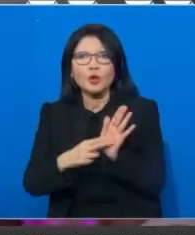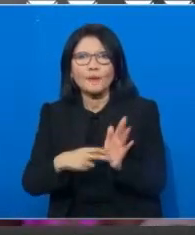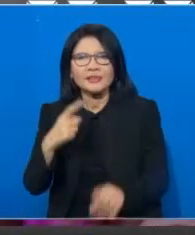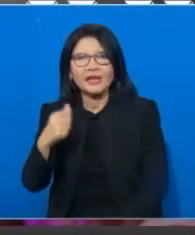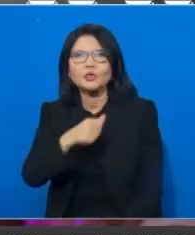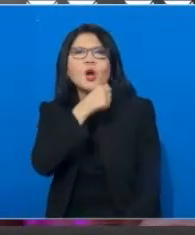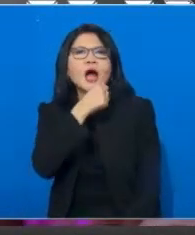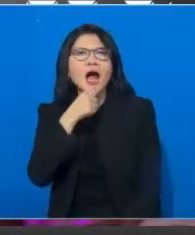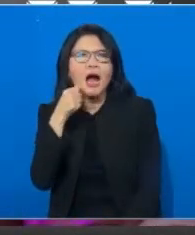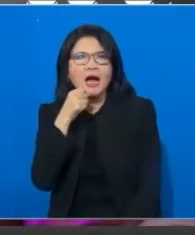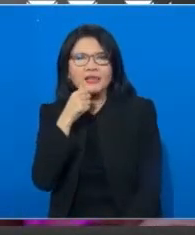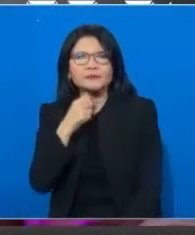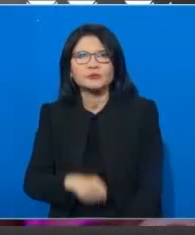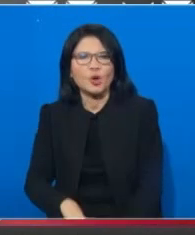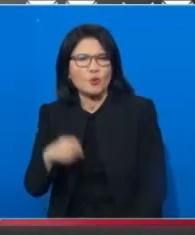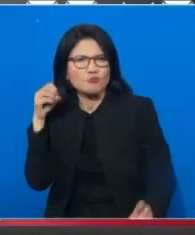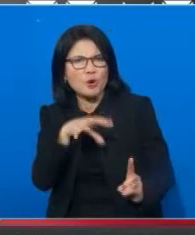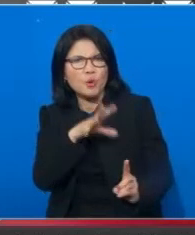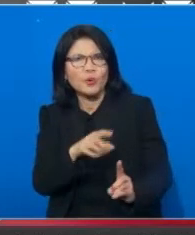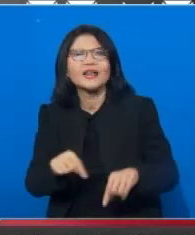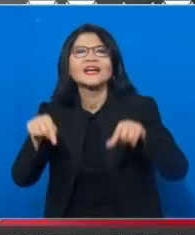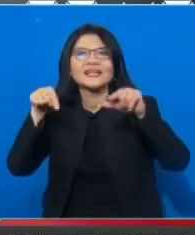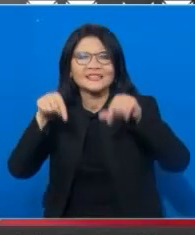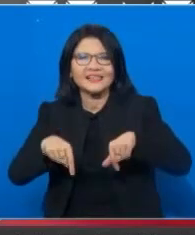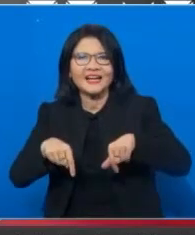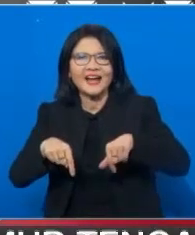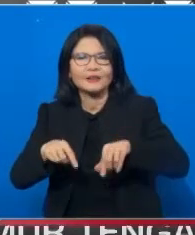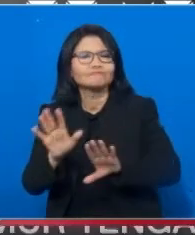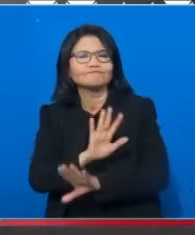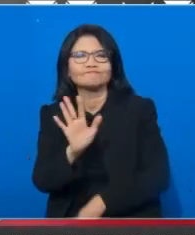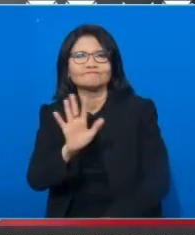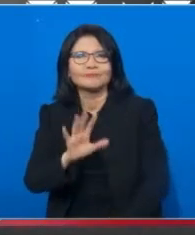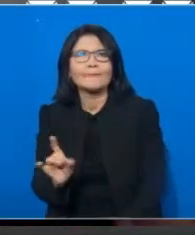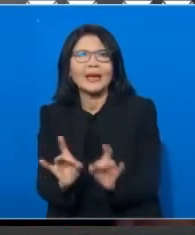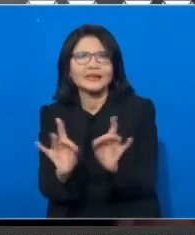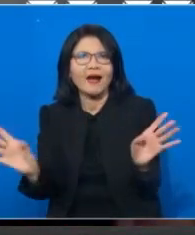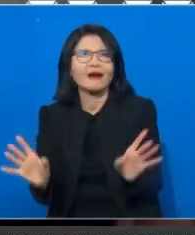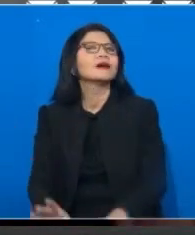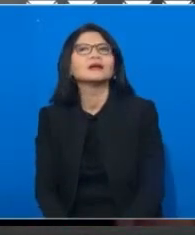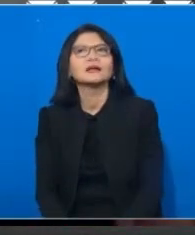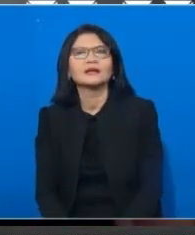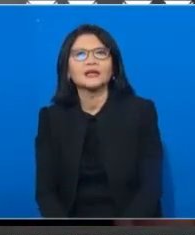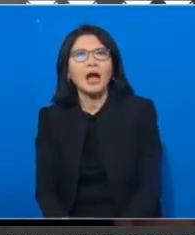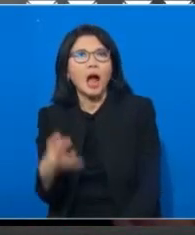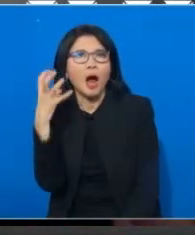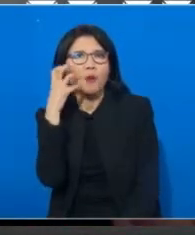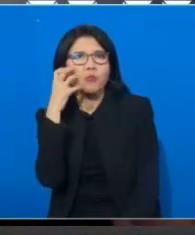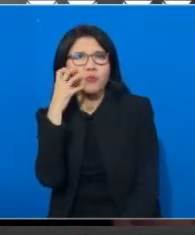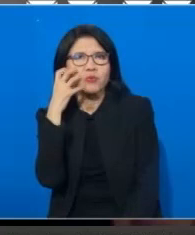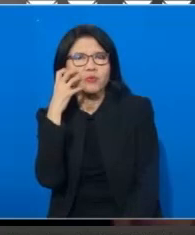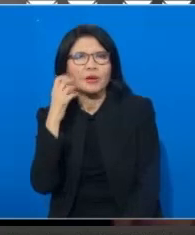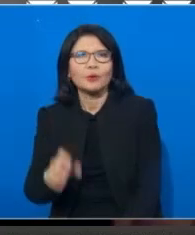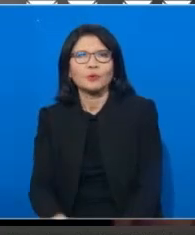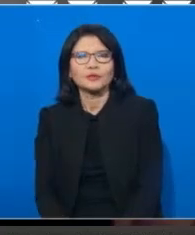Baswedan yang biasanya frontal menyerang lawannya, kali ini terlihat berbeda. Sementara calon Presiden nomor urut